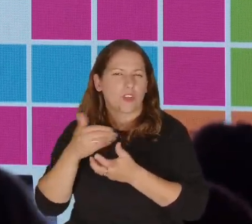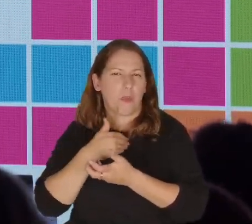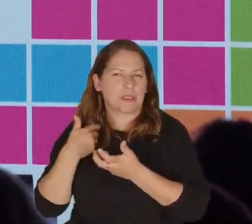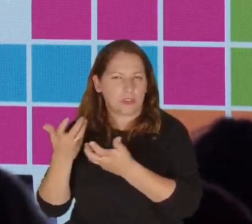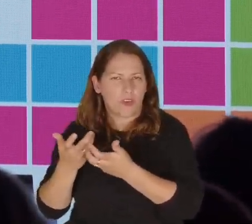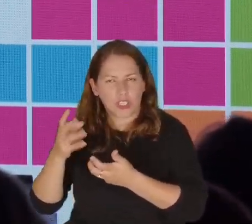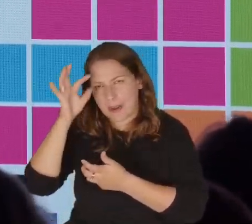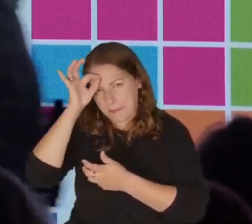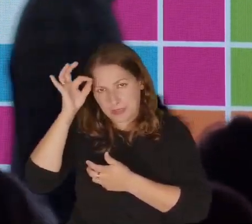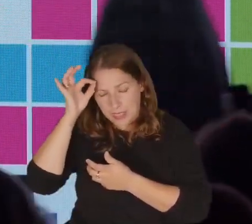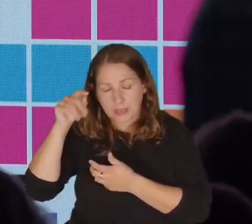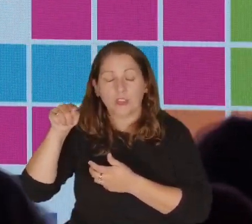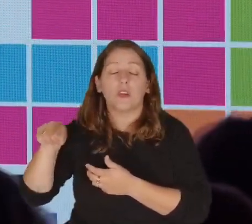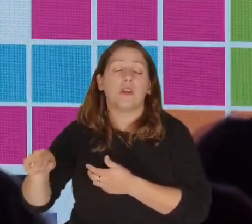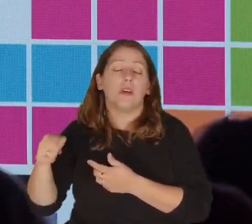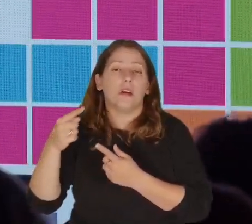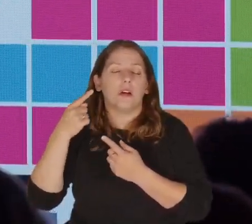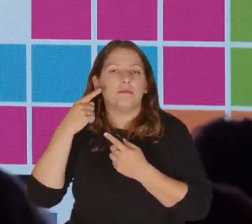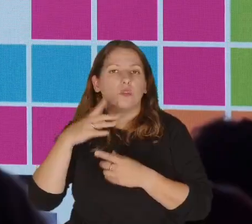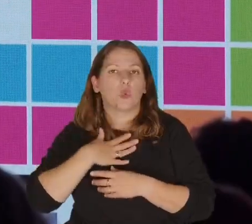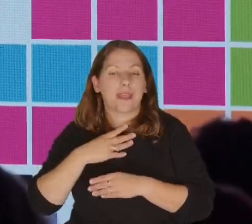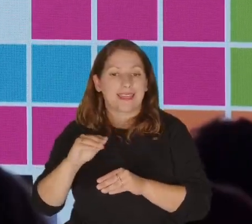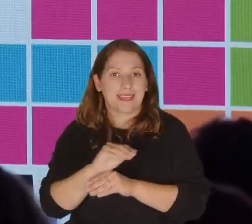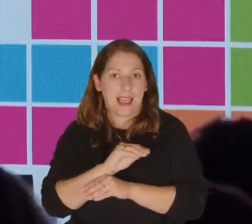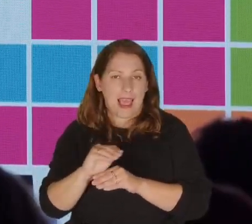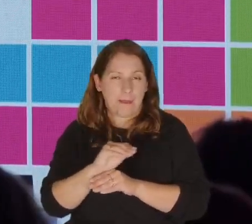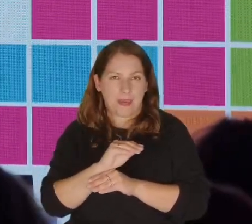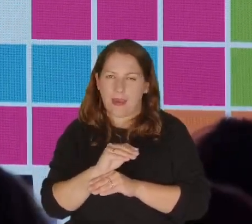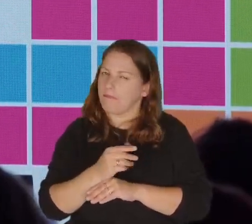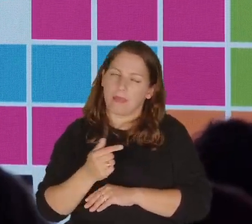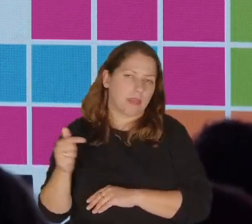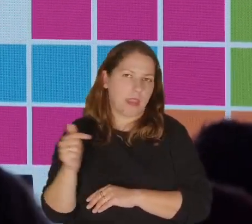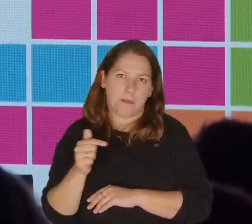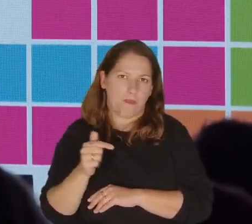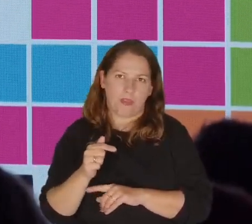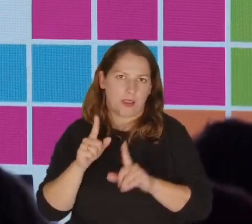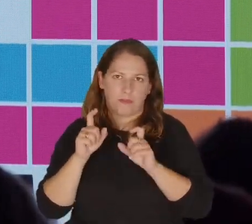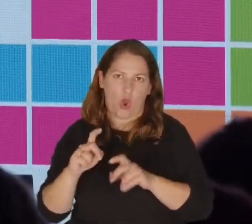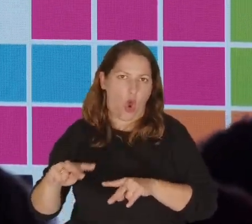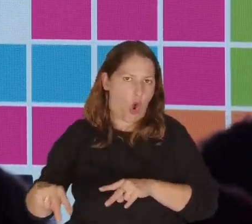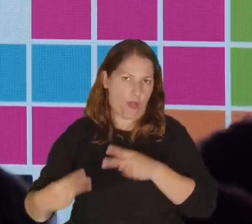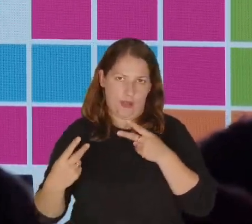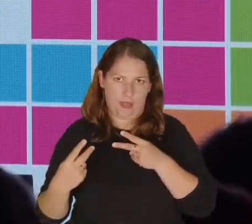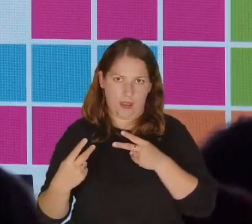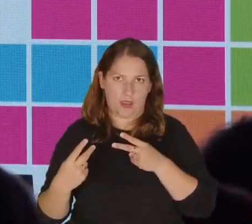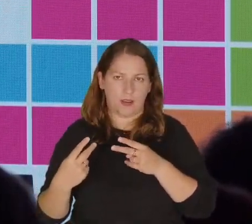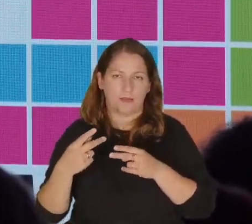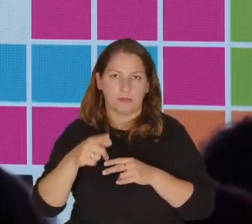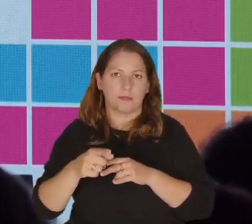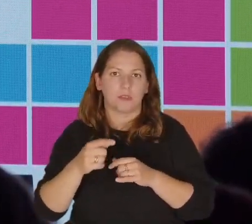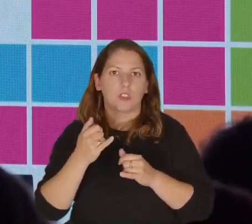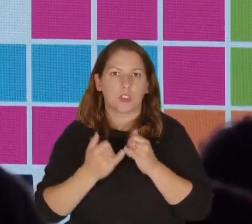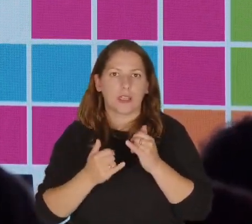gdzie uznano, że terapia nie powinna być rozpoczynana online wtedy, kiedy jest możliwość kontaktu